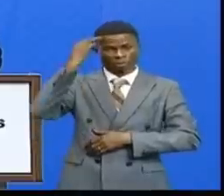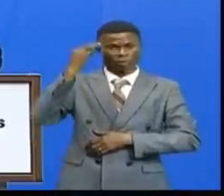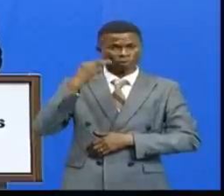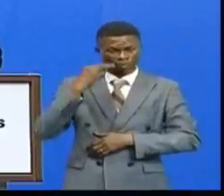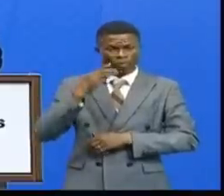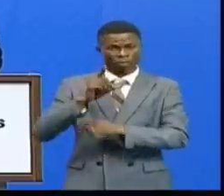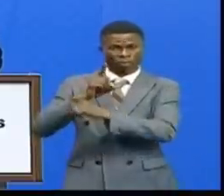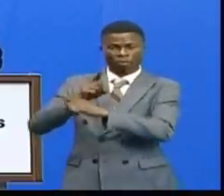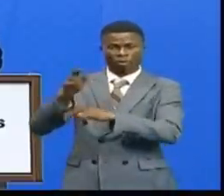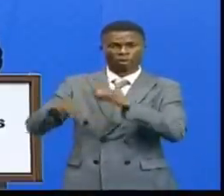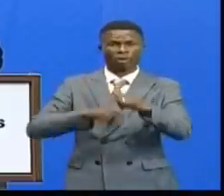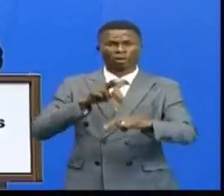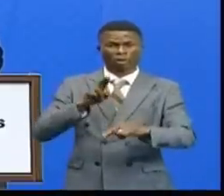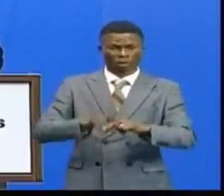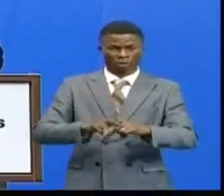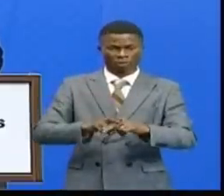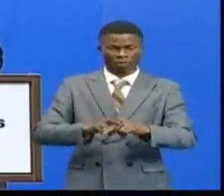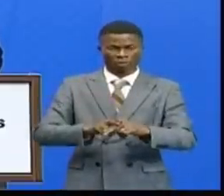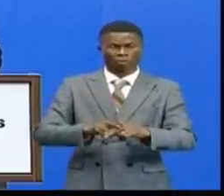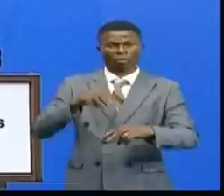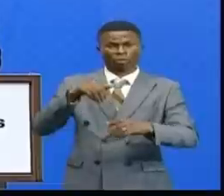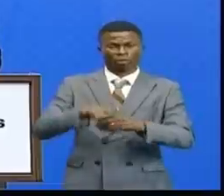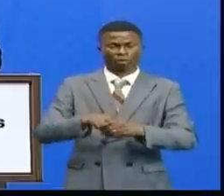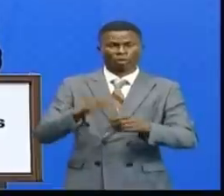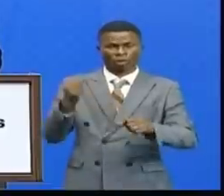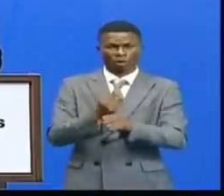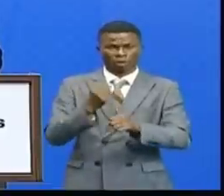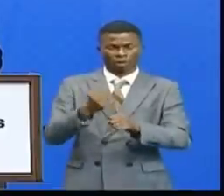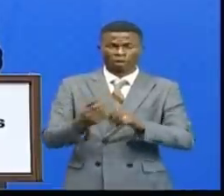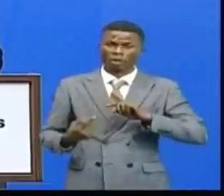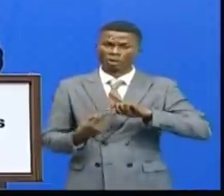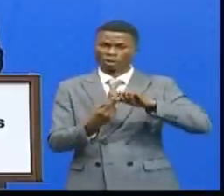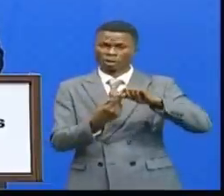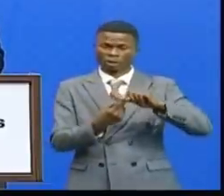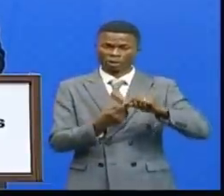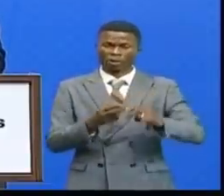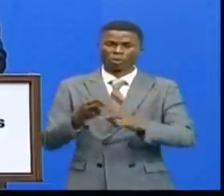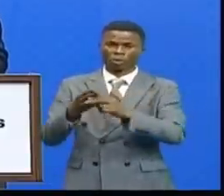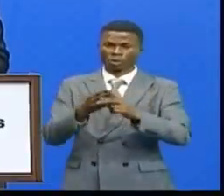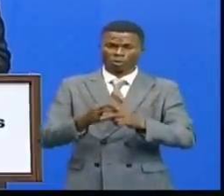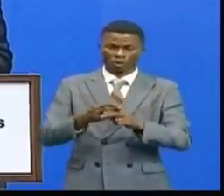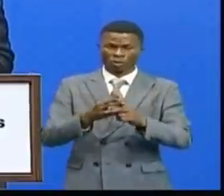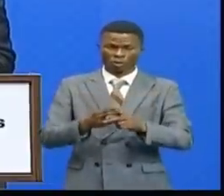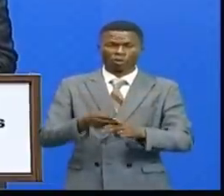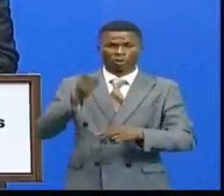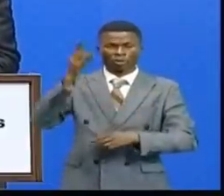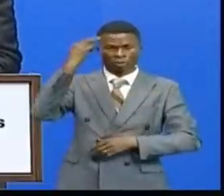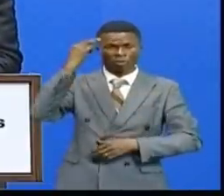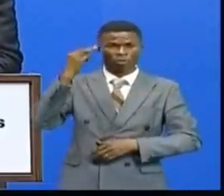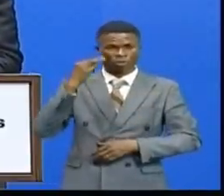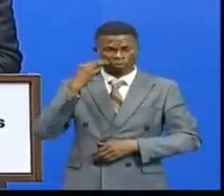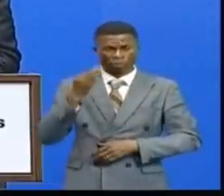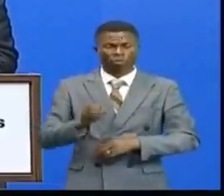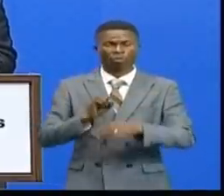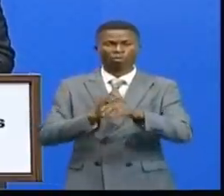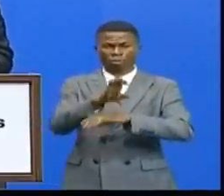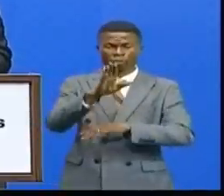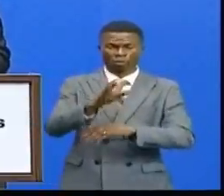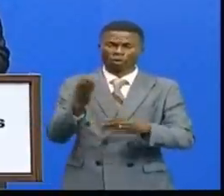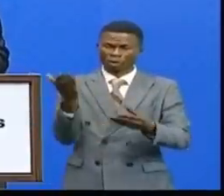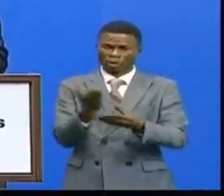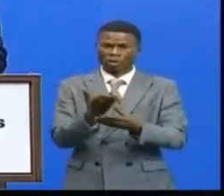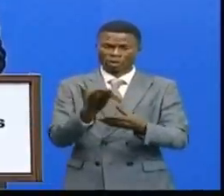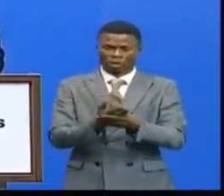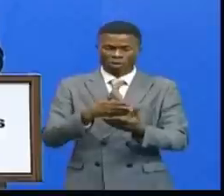de la Défense nationale, à travers leurs services spécialisés sous les supervisions du Premier ministre, ont été chargés de